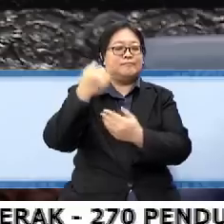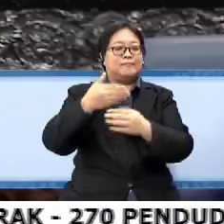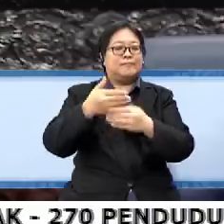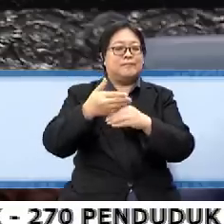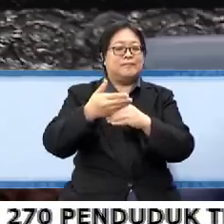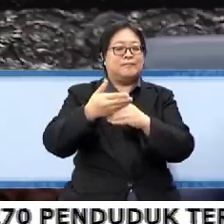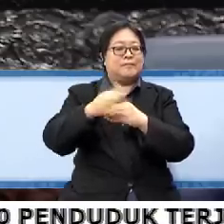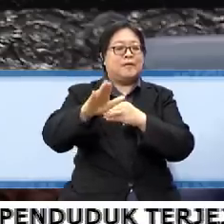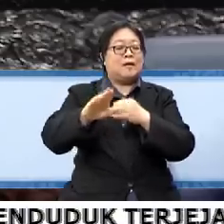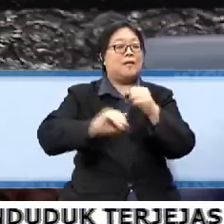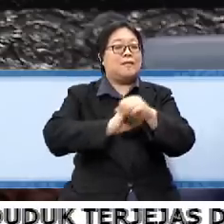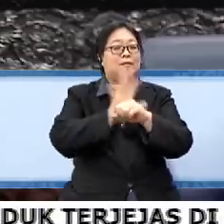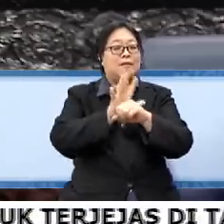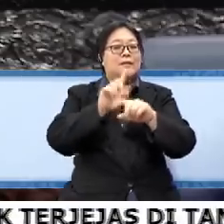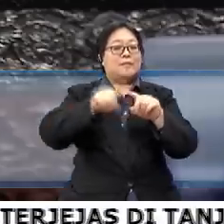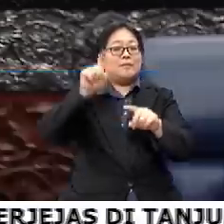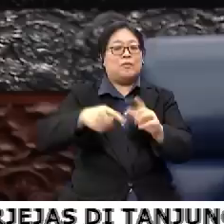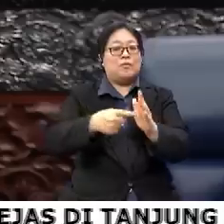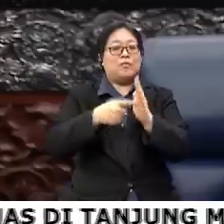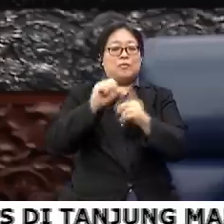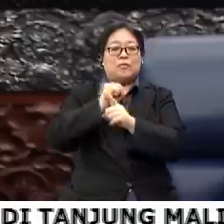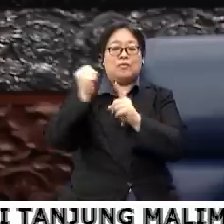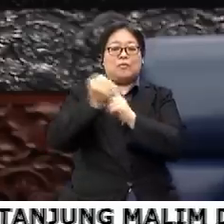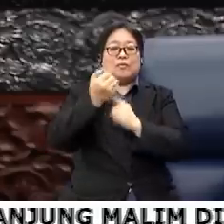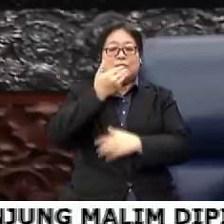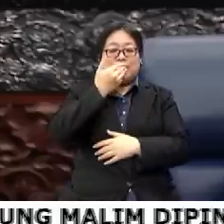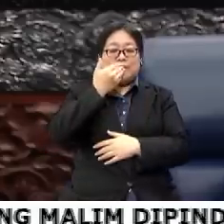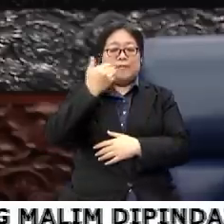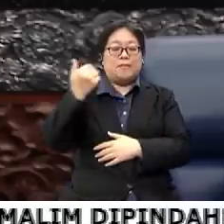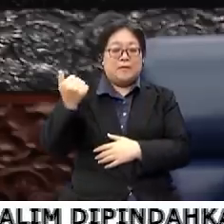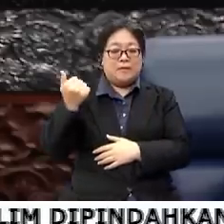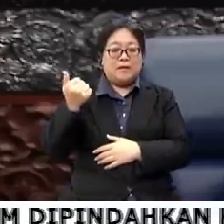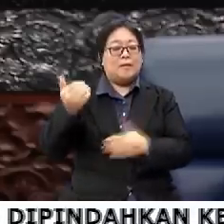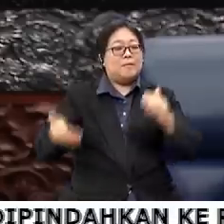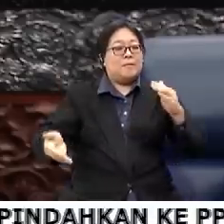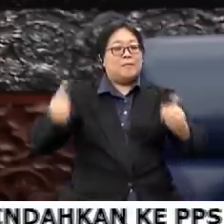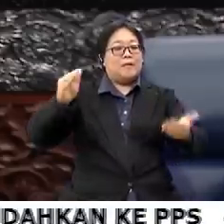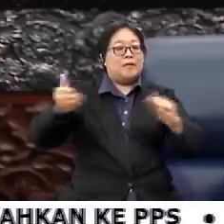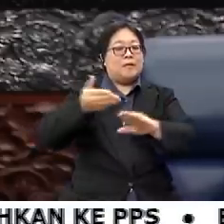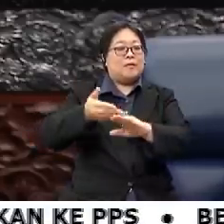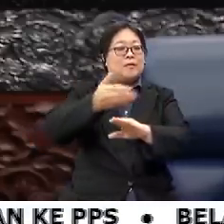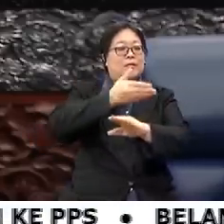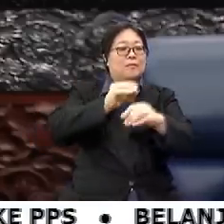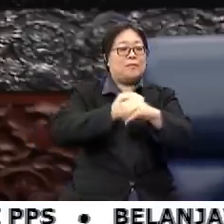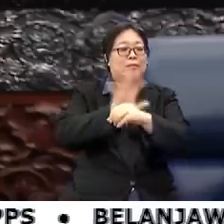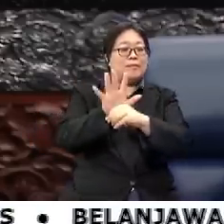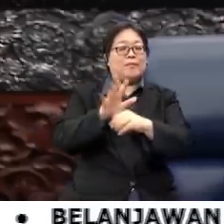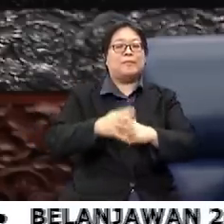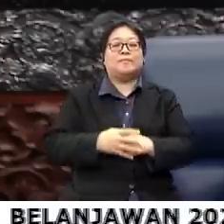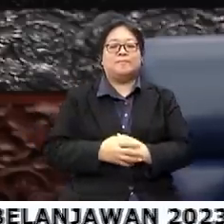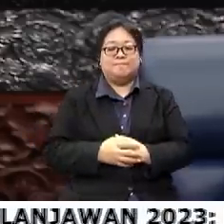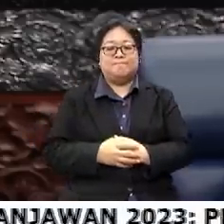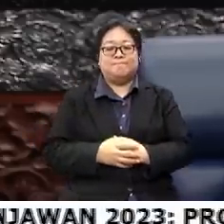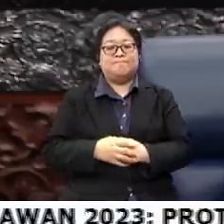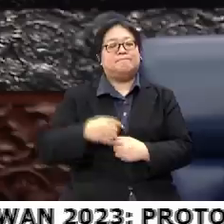pra-pandemik, tetapi mesti menunjukkan keadaan yang lebih baik berbanding sebelum pandemik melanda negara.